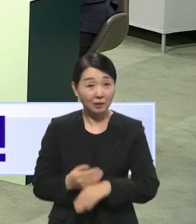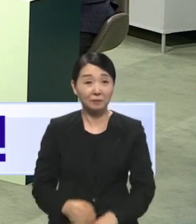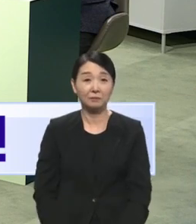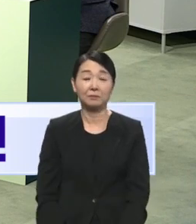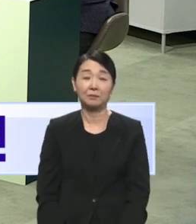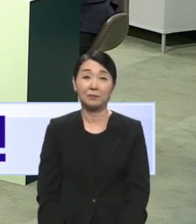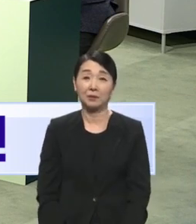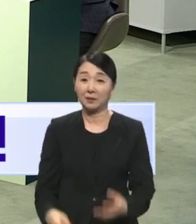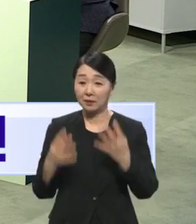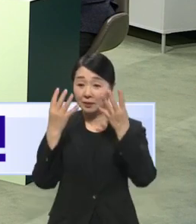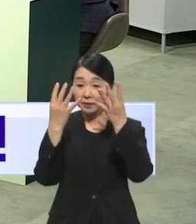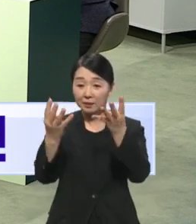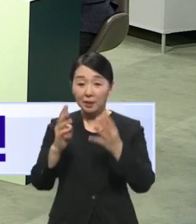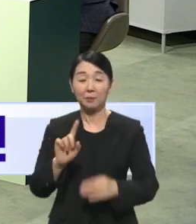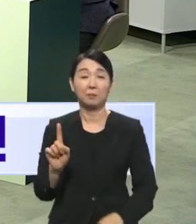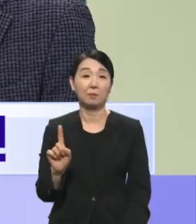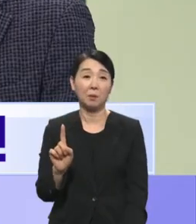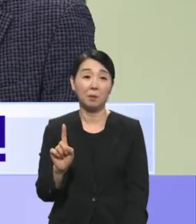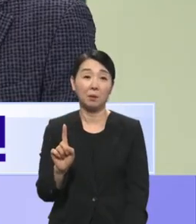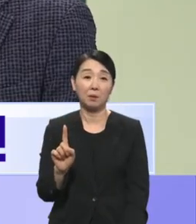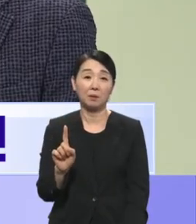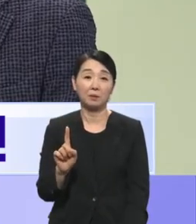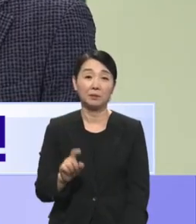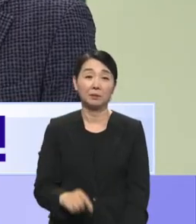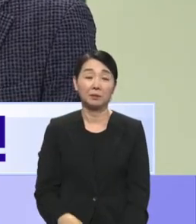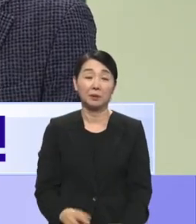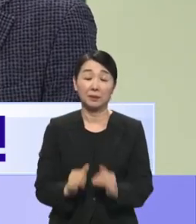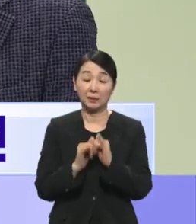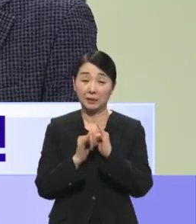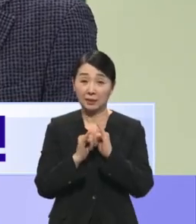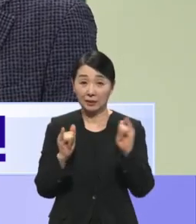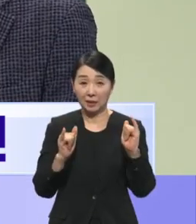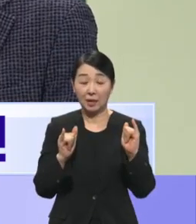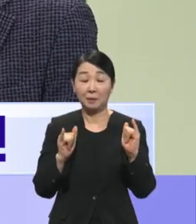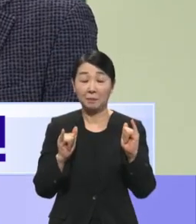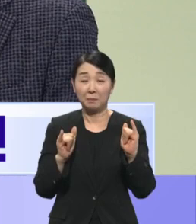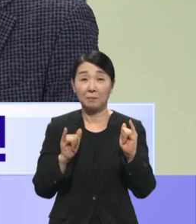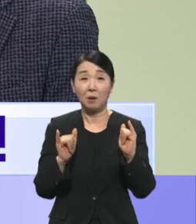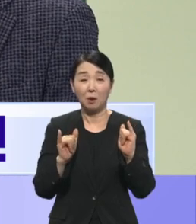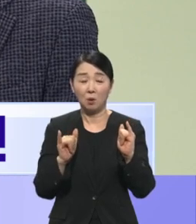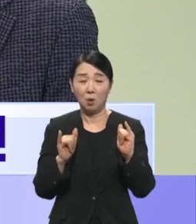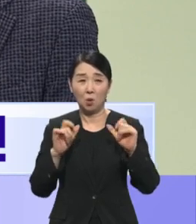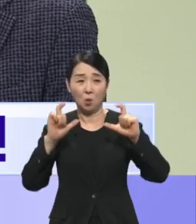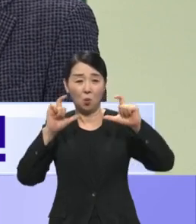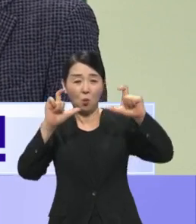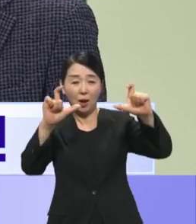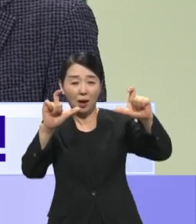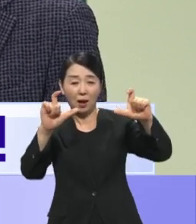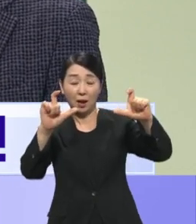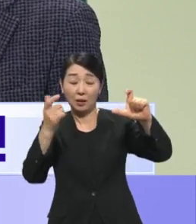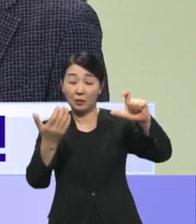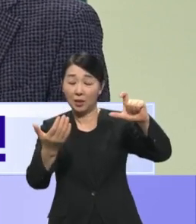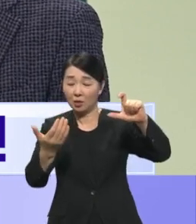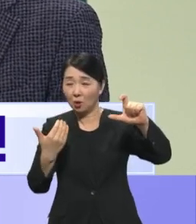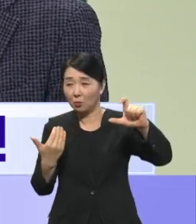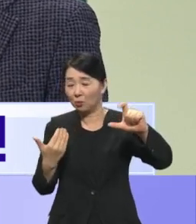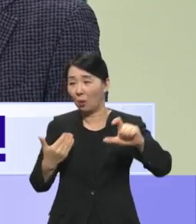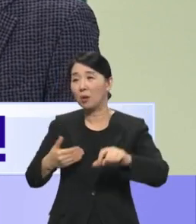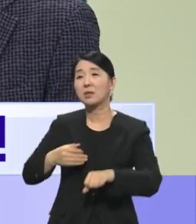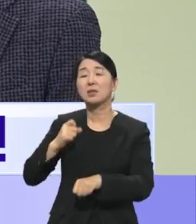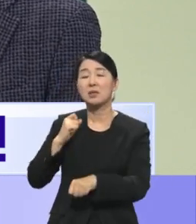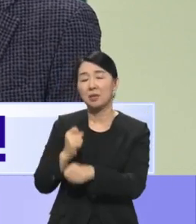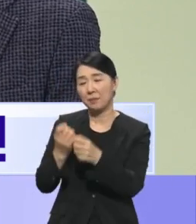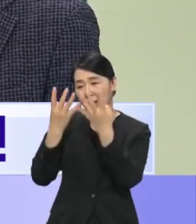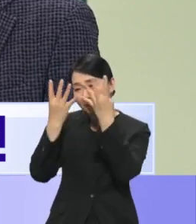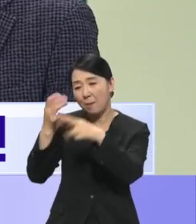섬의 문제는 사실은이 시중에서는 대부분 확정판결이 나기 전부터 이야기가 나왔습니다 언론에